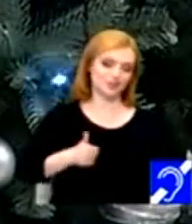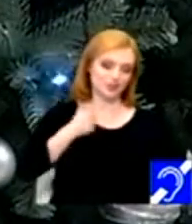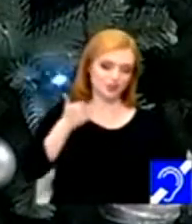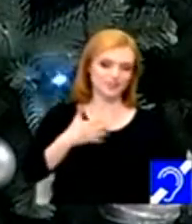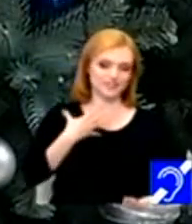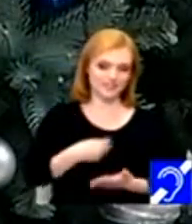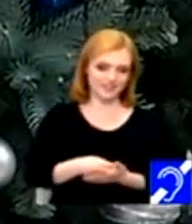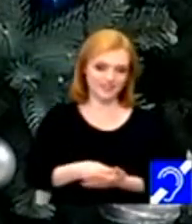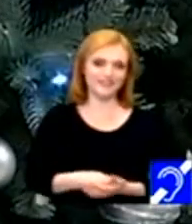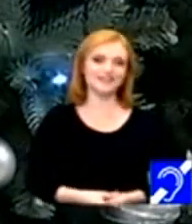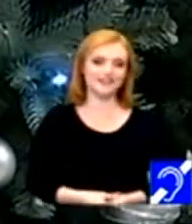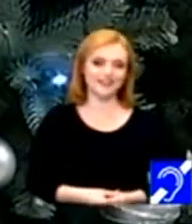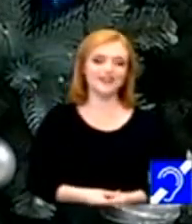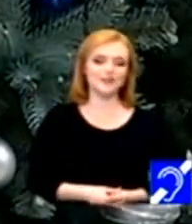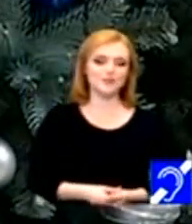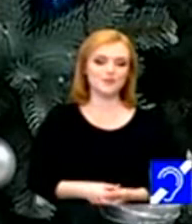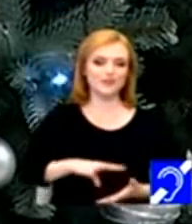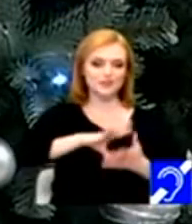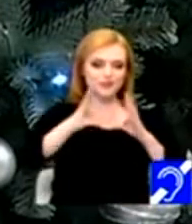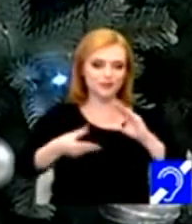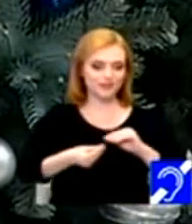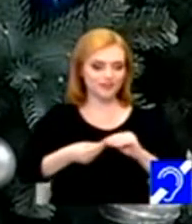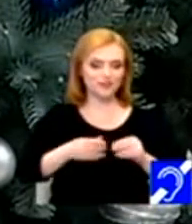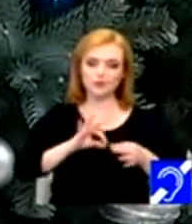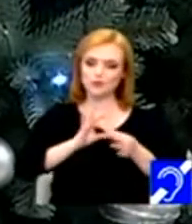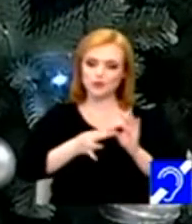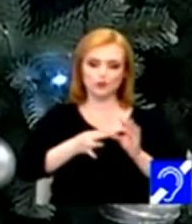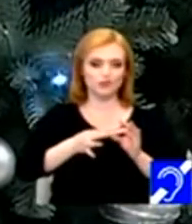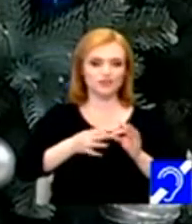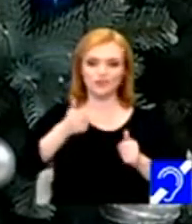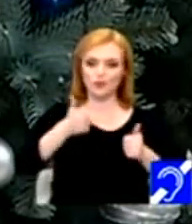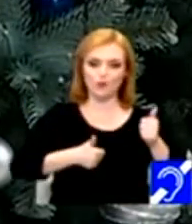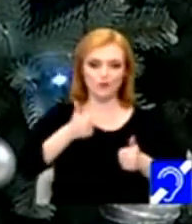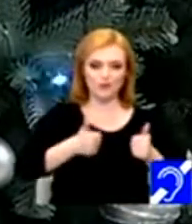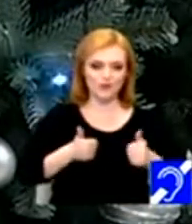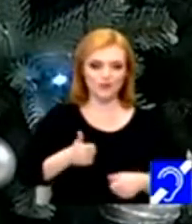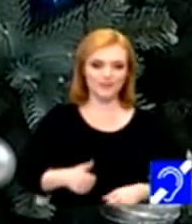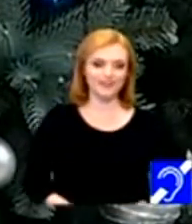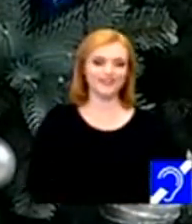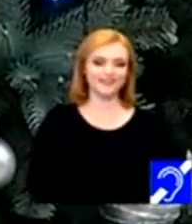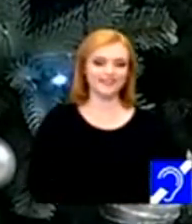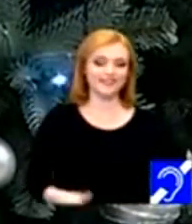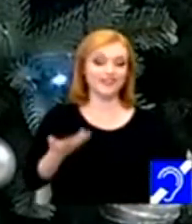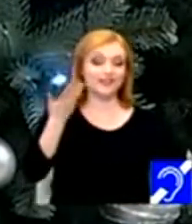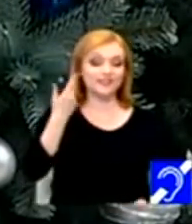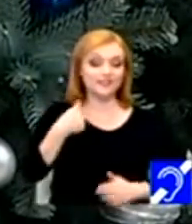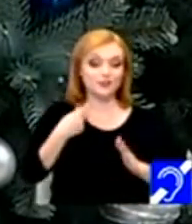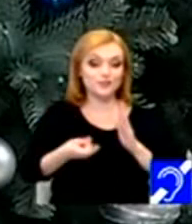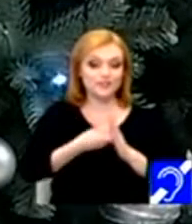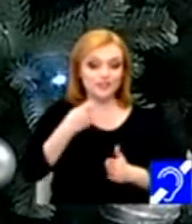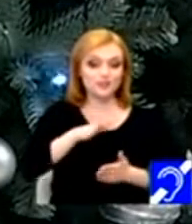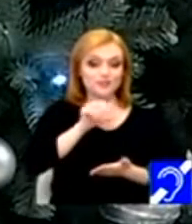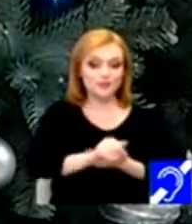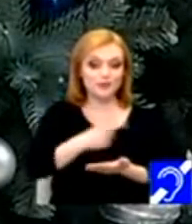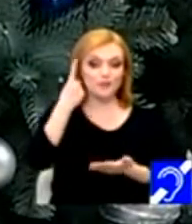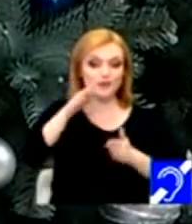de fapt o competiție destul de dură. Și am fost copleșită de emoții foarte multe și